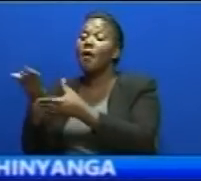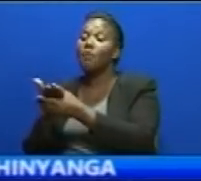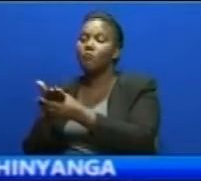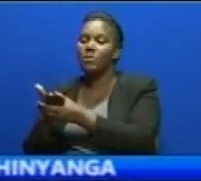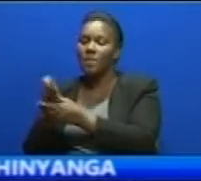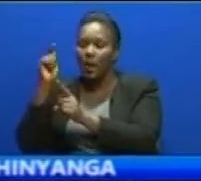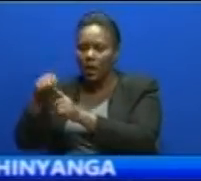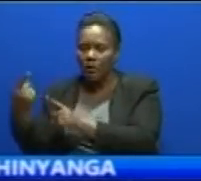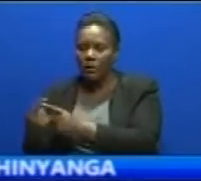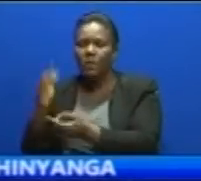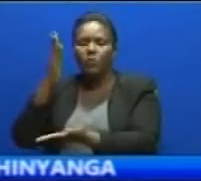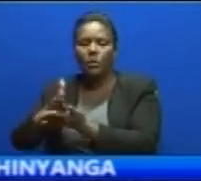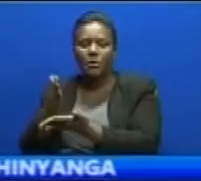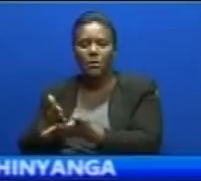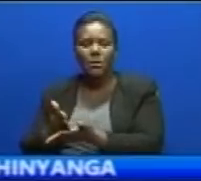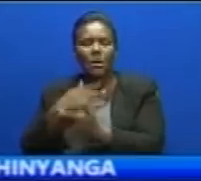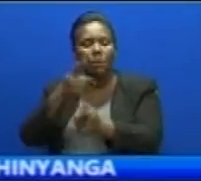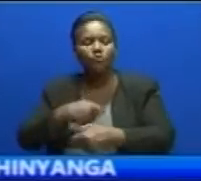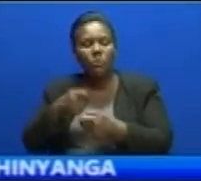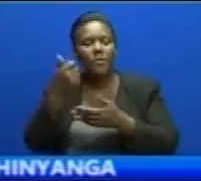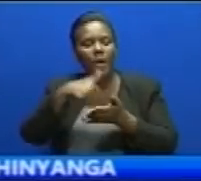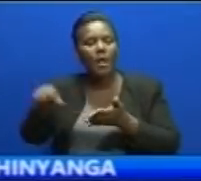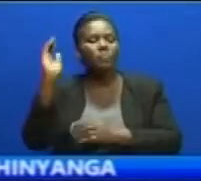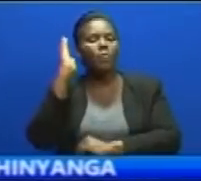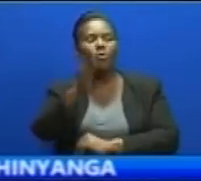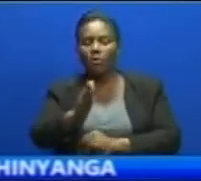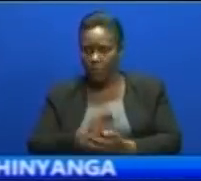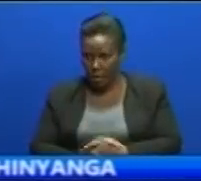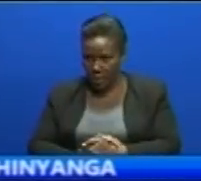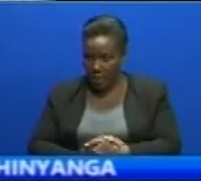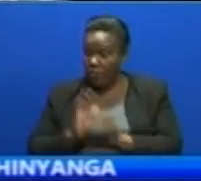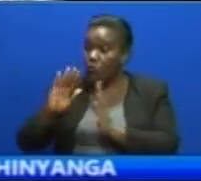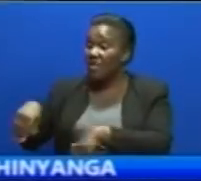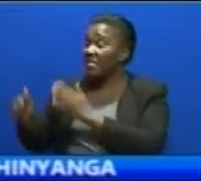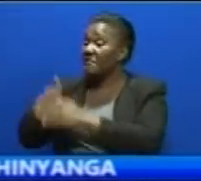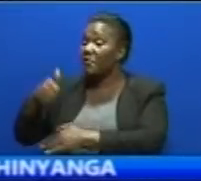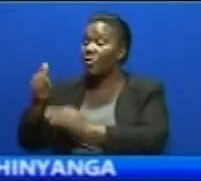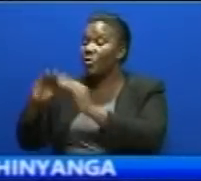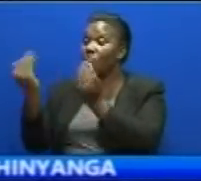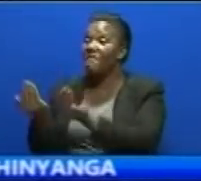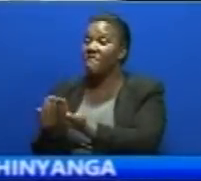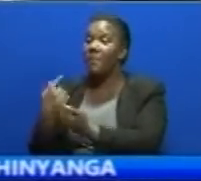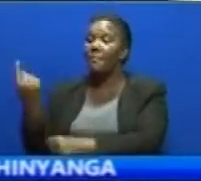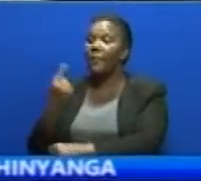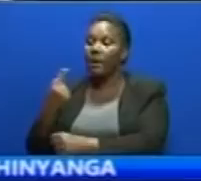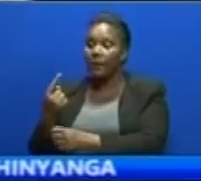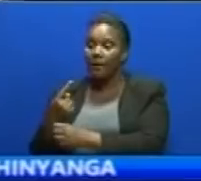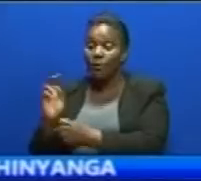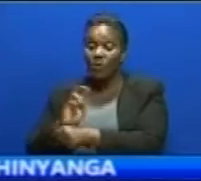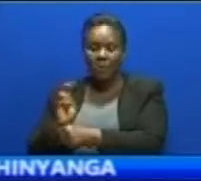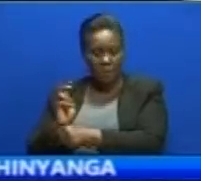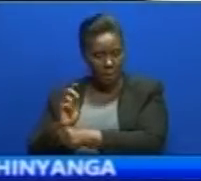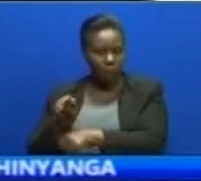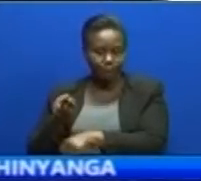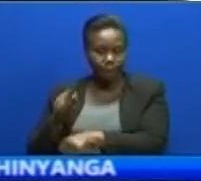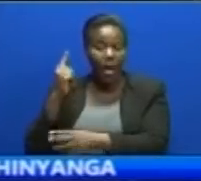kwamba zinaenda kulipwa kwa wakulima moja kwa moja, na wasiwaachie viongozi wa AMCOS, kwa sababu kuna maeneo viongozi wa